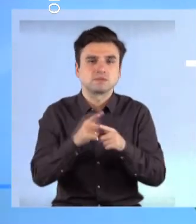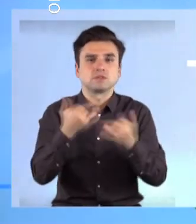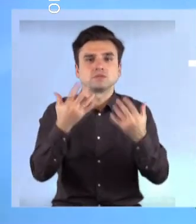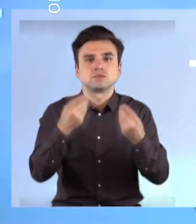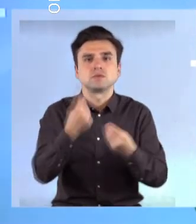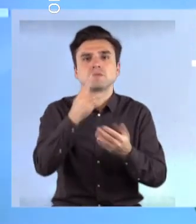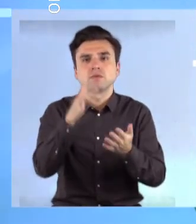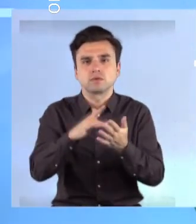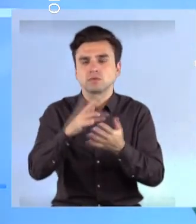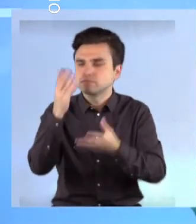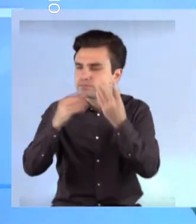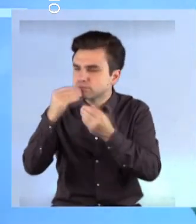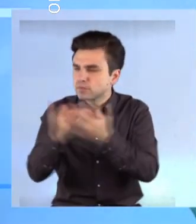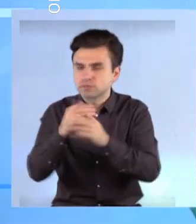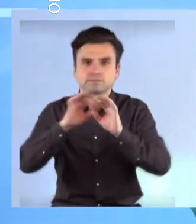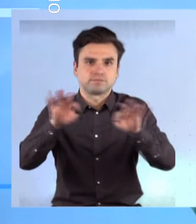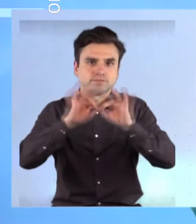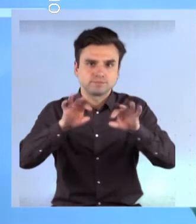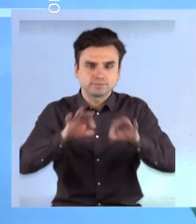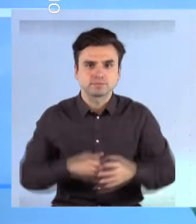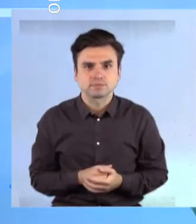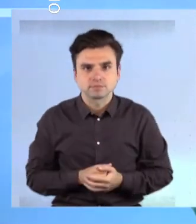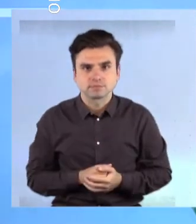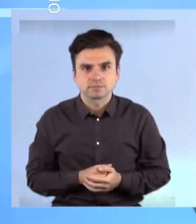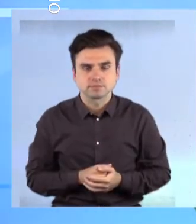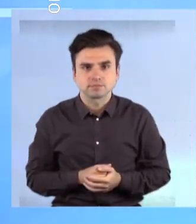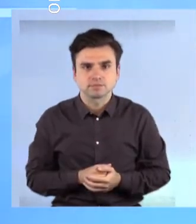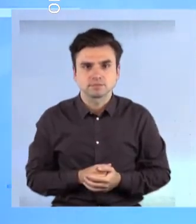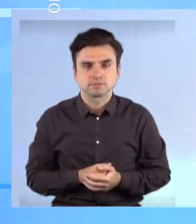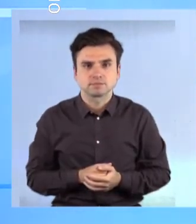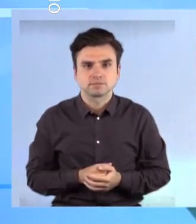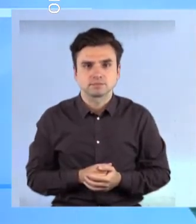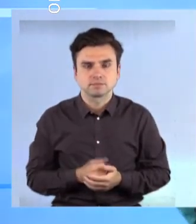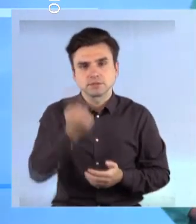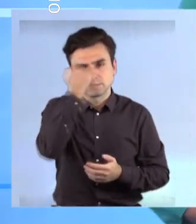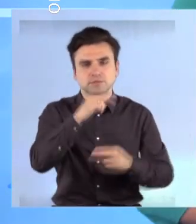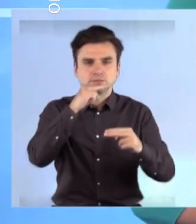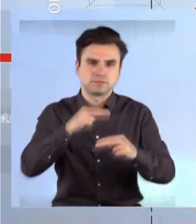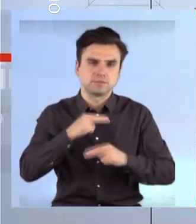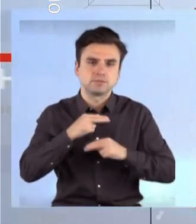найголовнішого. У студії працювала Наталя Болдинська. До зустрічі на головному телеканалі міста.